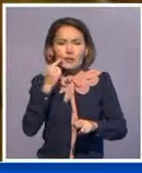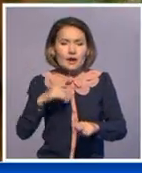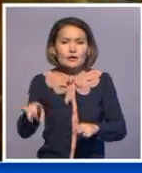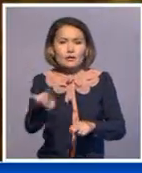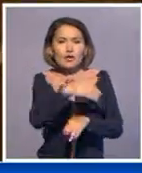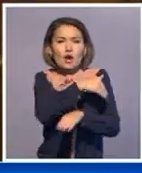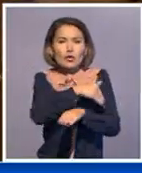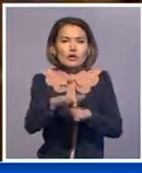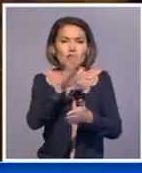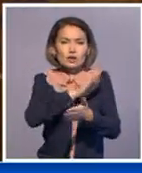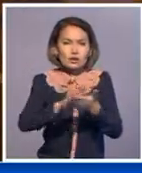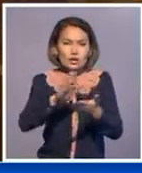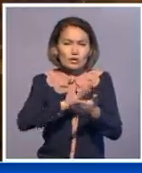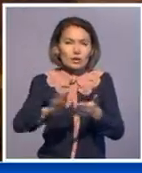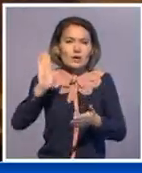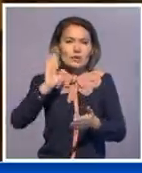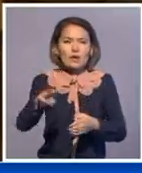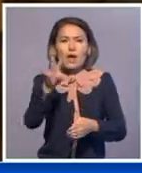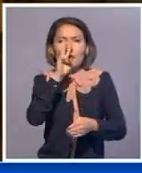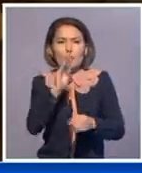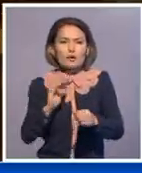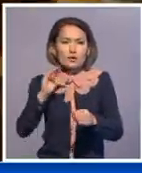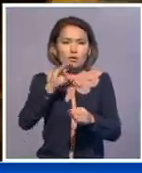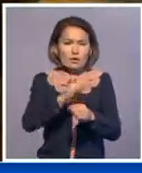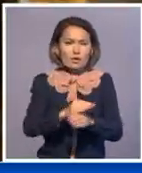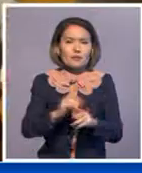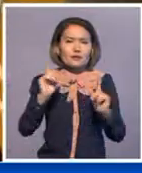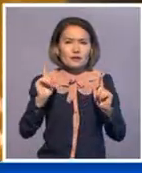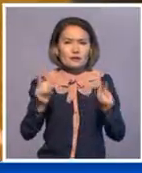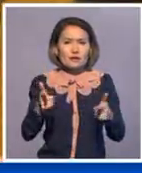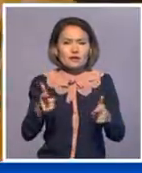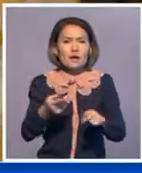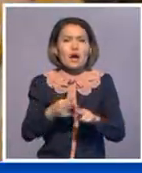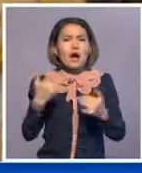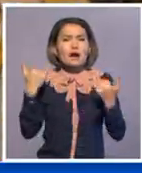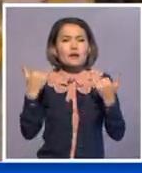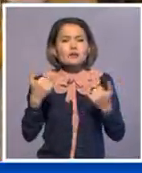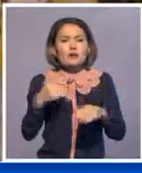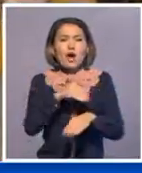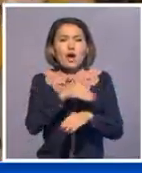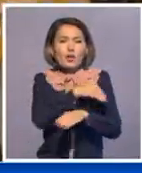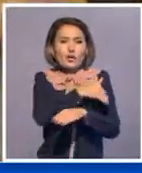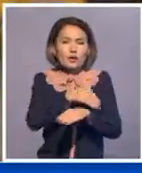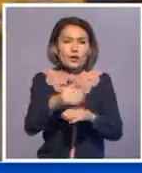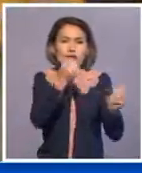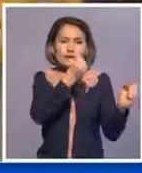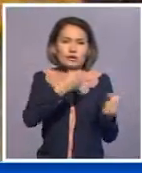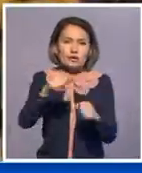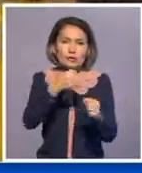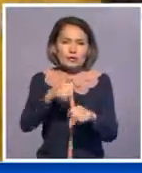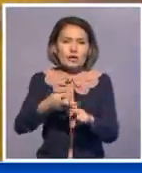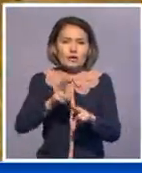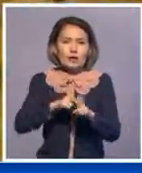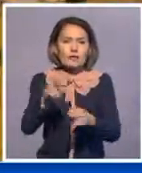жинауға мәжбүр болған мемлекеттік қызметтердің шығындарын өтеуге талап ететін жайлы ескерткеннен соң ымыраға келді. Көше сыпырушылары шаһарды